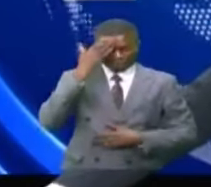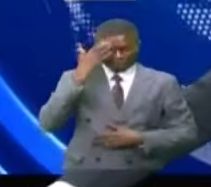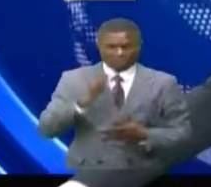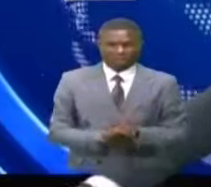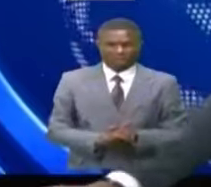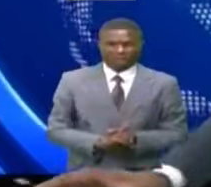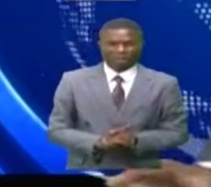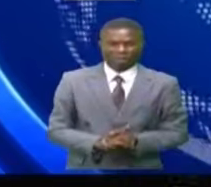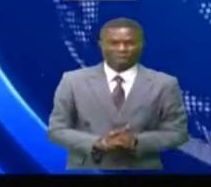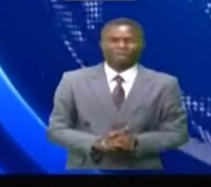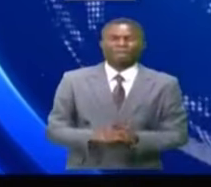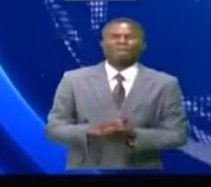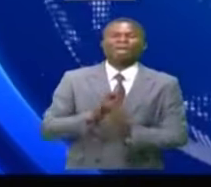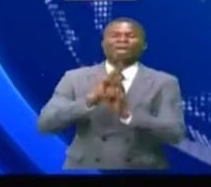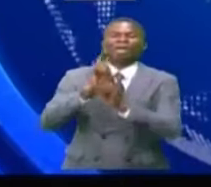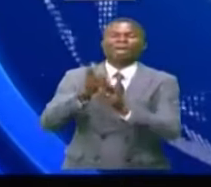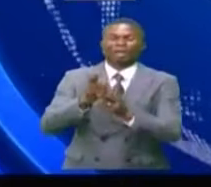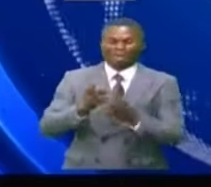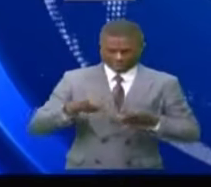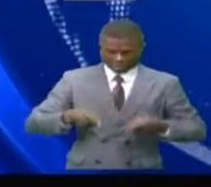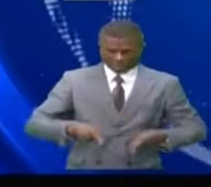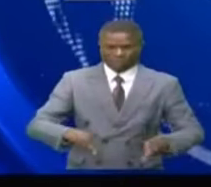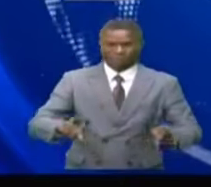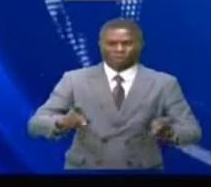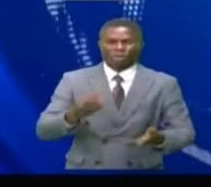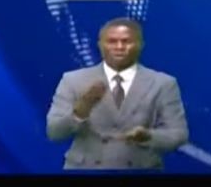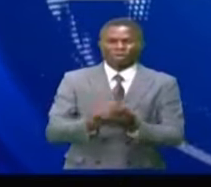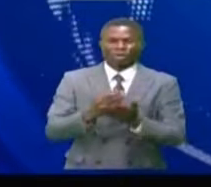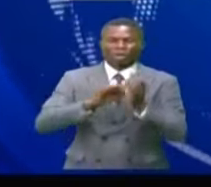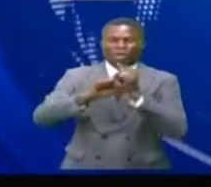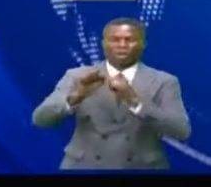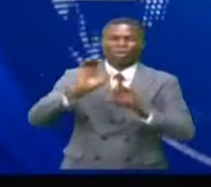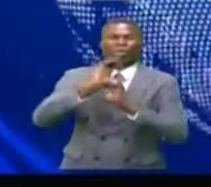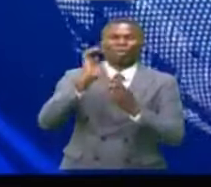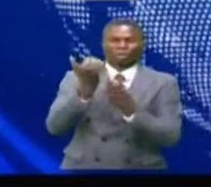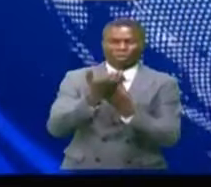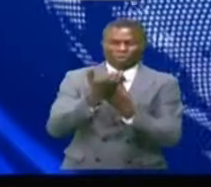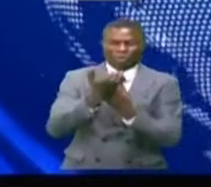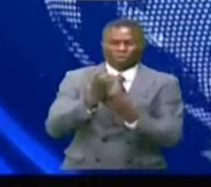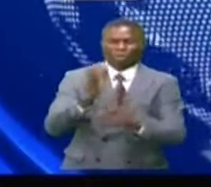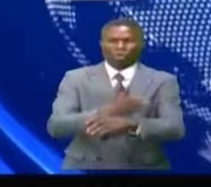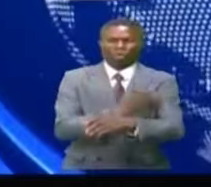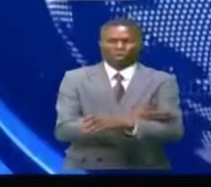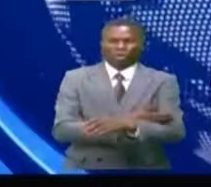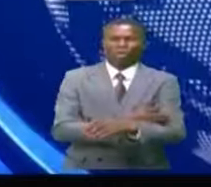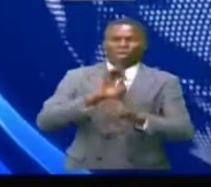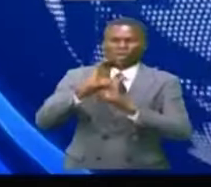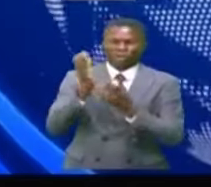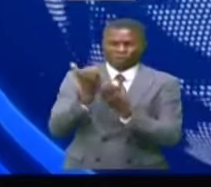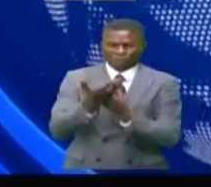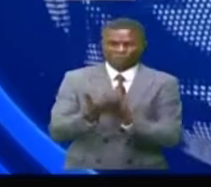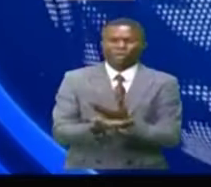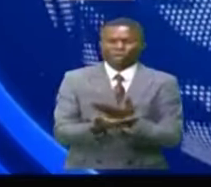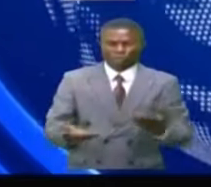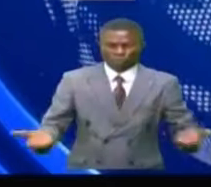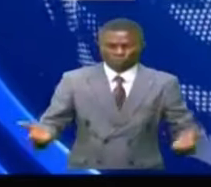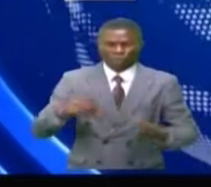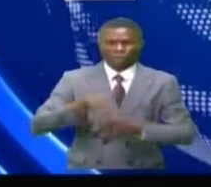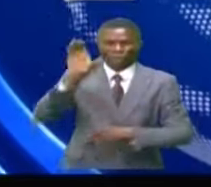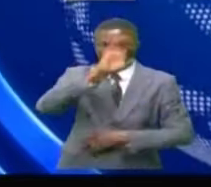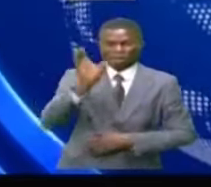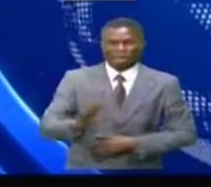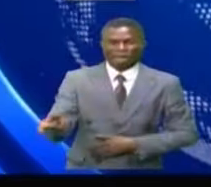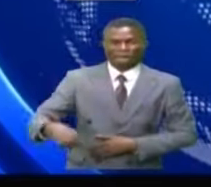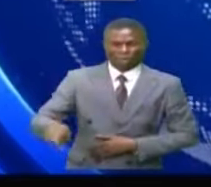la redevance ad valorem permettra au Fonds de promotion culturelle de promouvoir notre culture? Eh bien oui, dans la commune de La